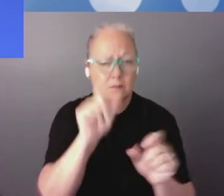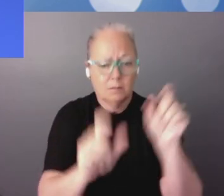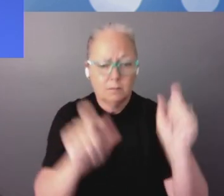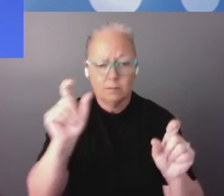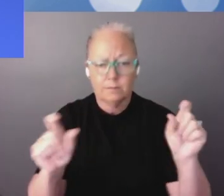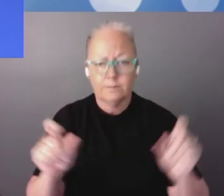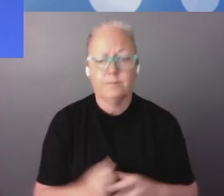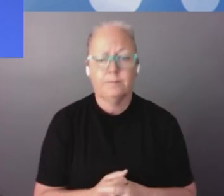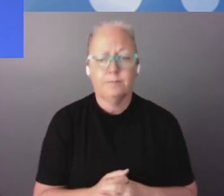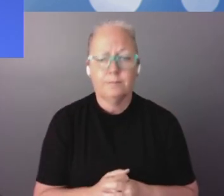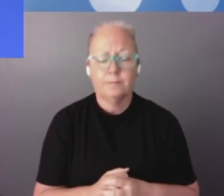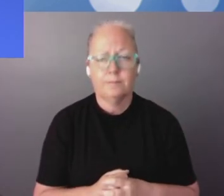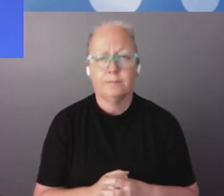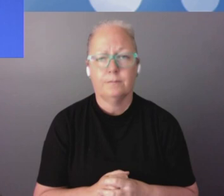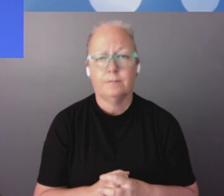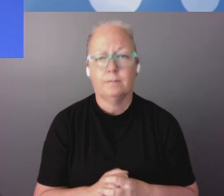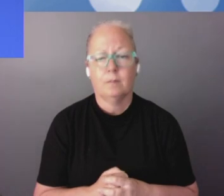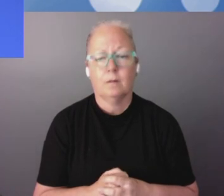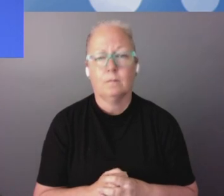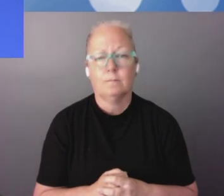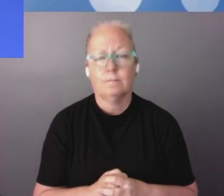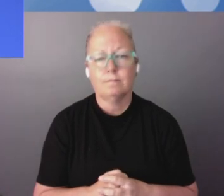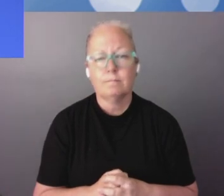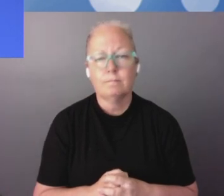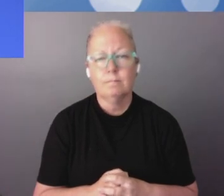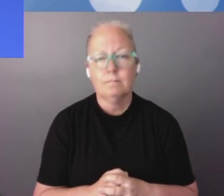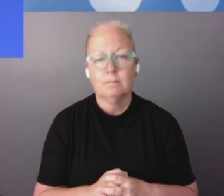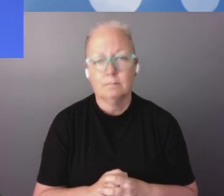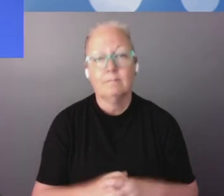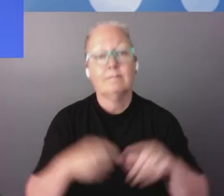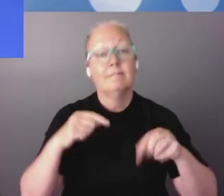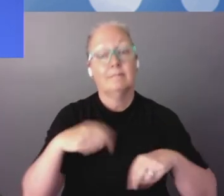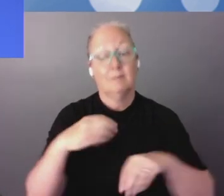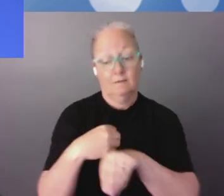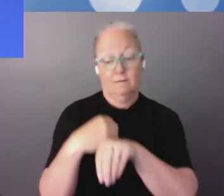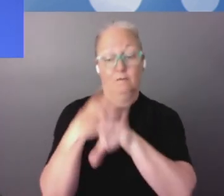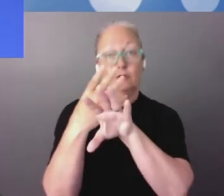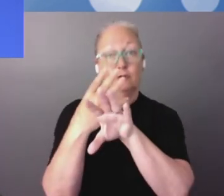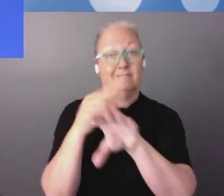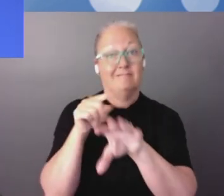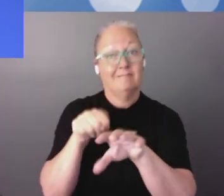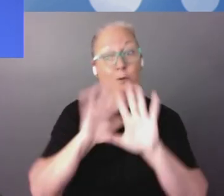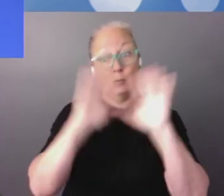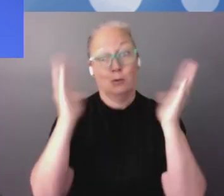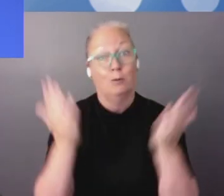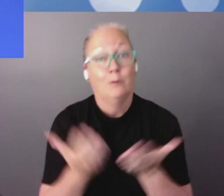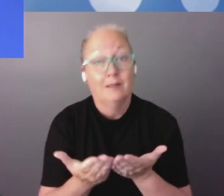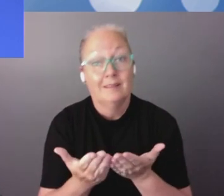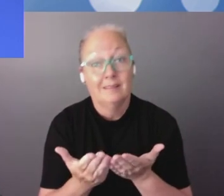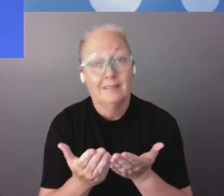虚拟世界和现实世界就开始已经互相交错。一开始是